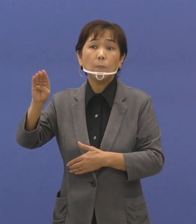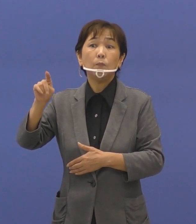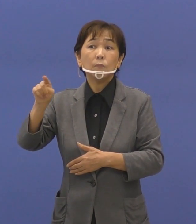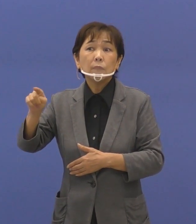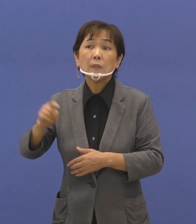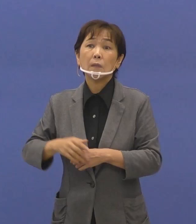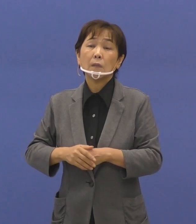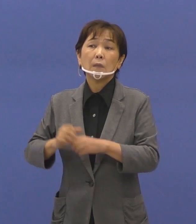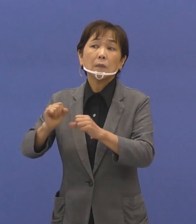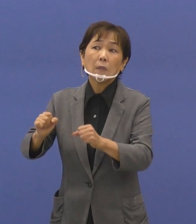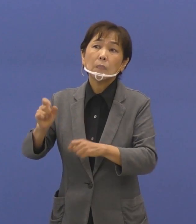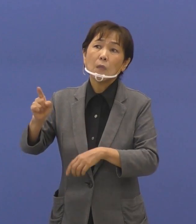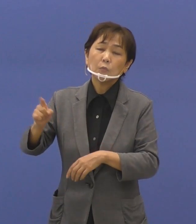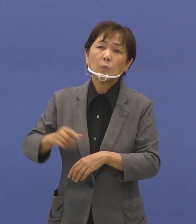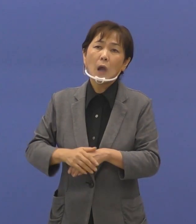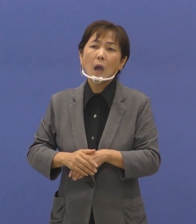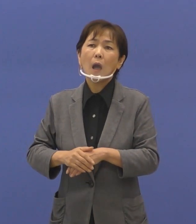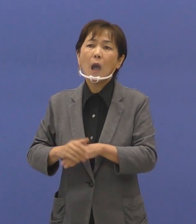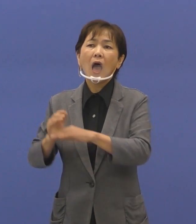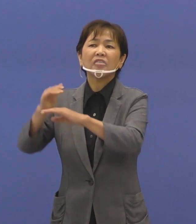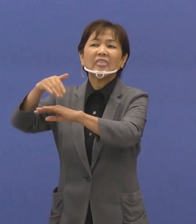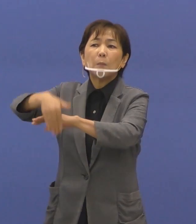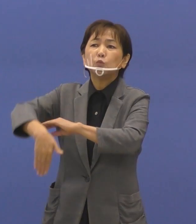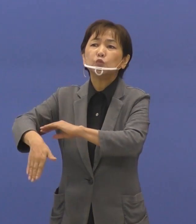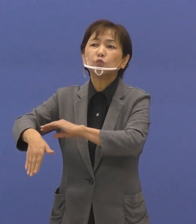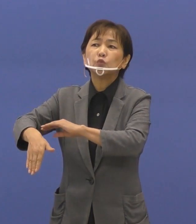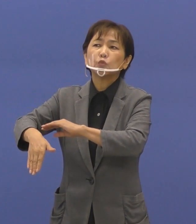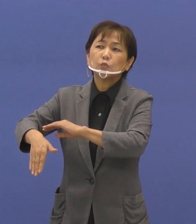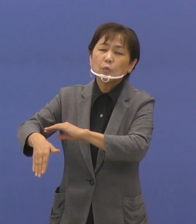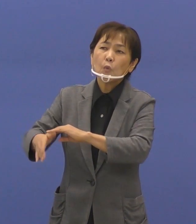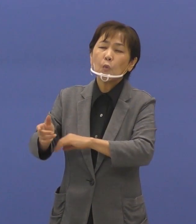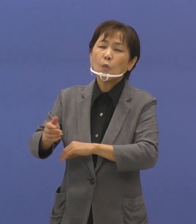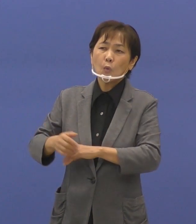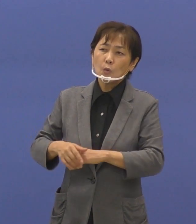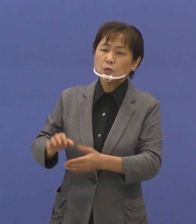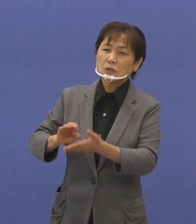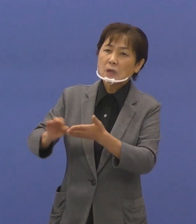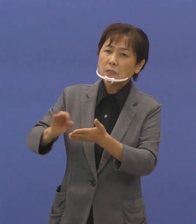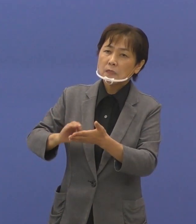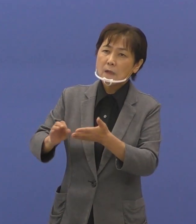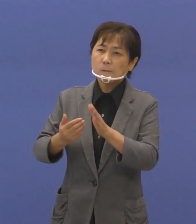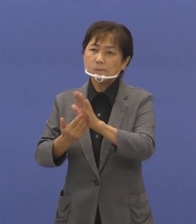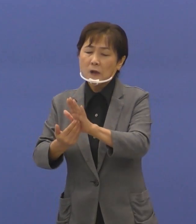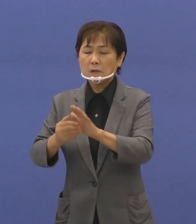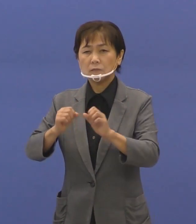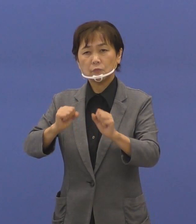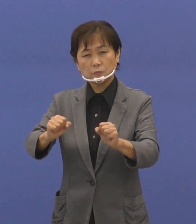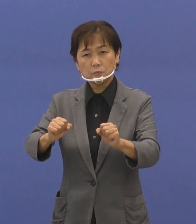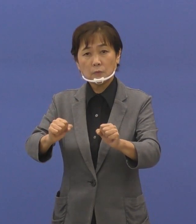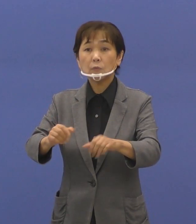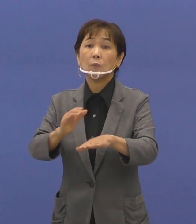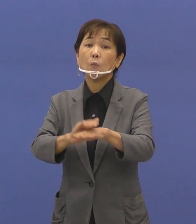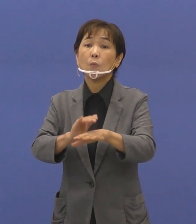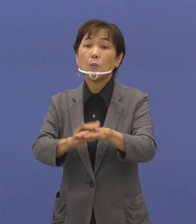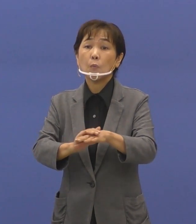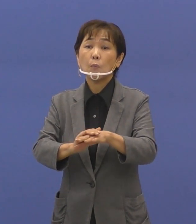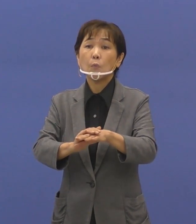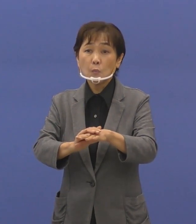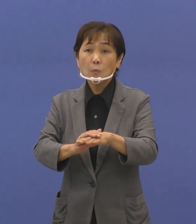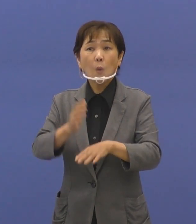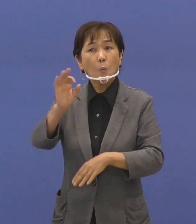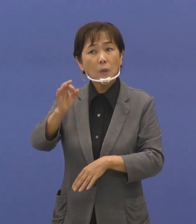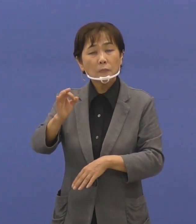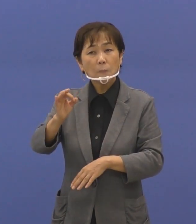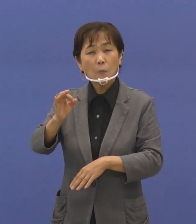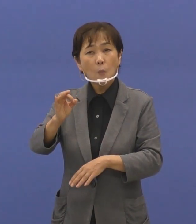の活用であったりとか、そういったこう、ある種短期的かつ、費用も負担少なくできる